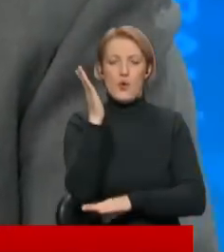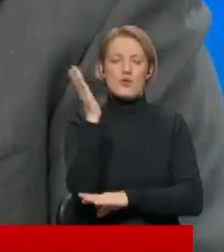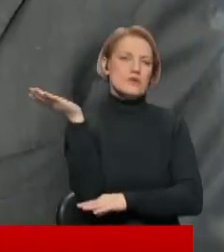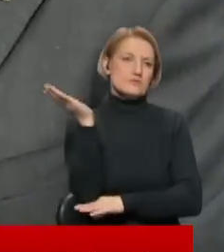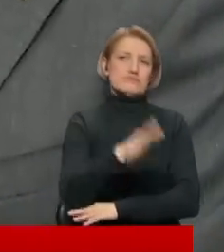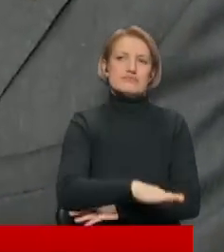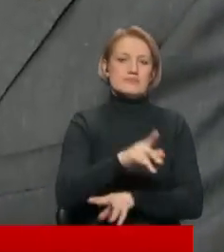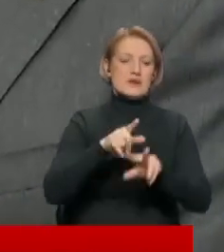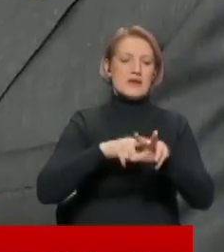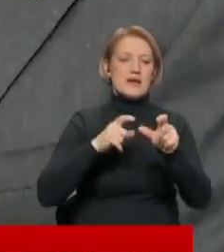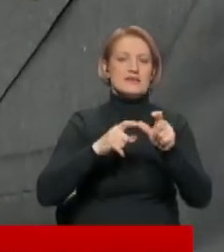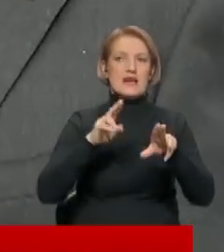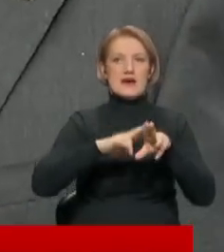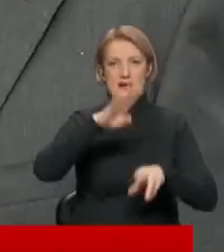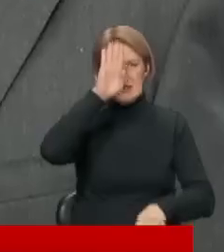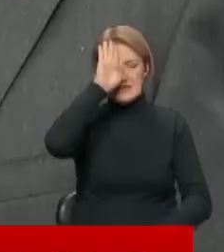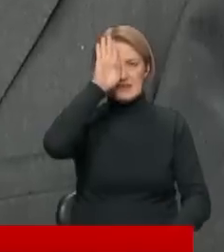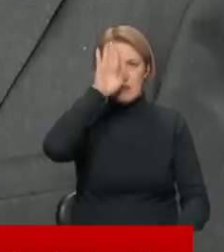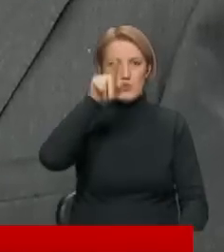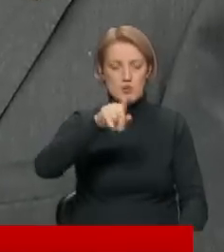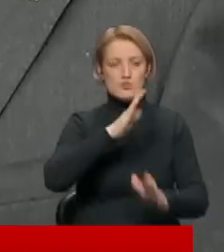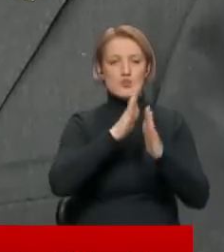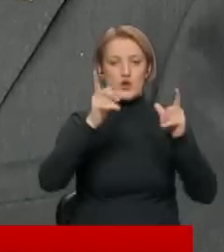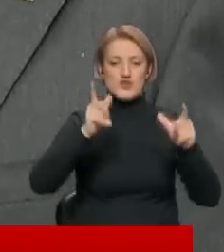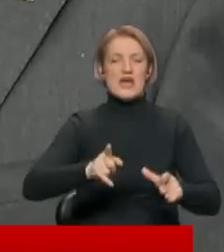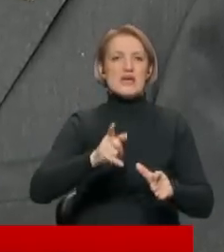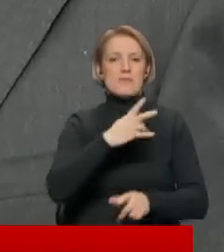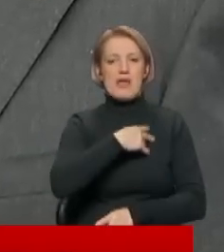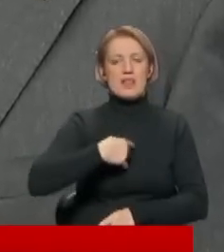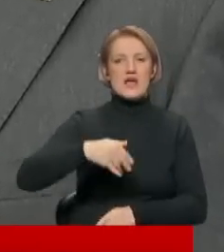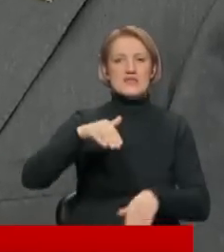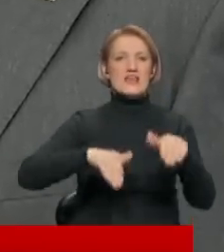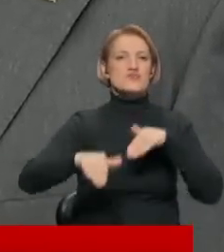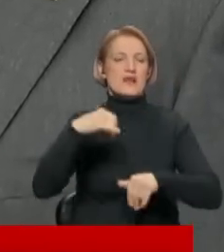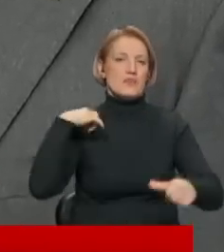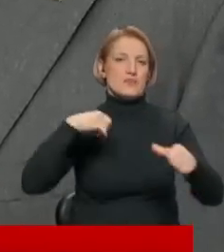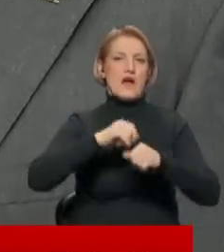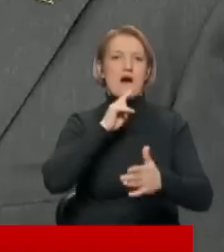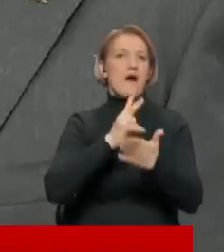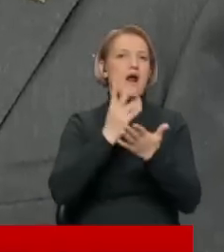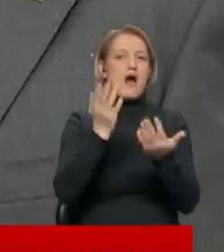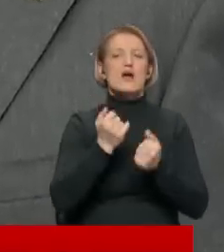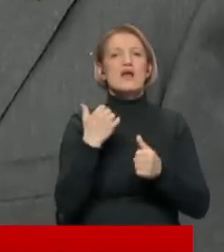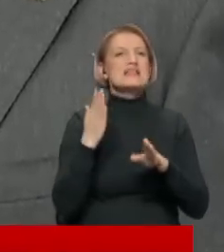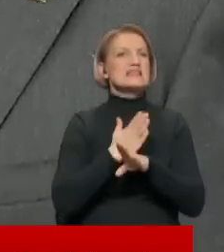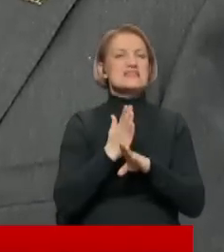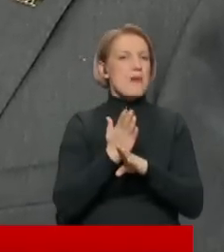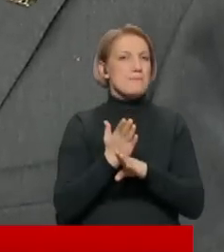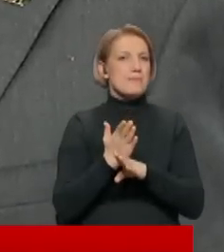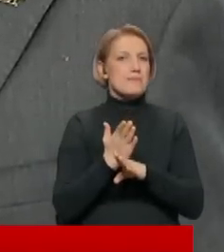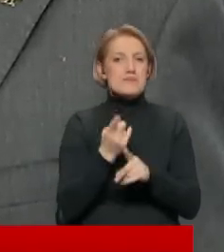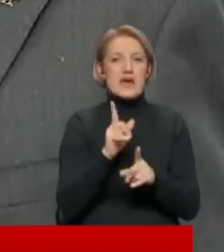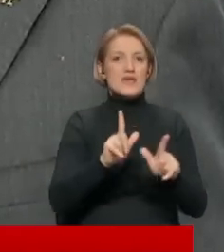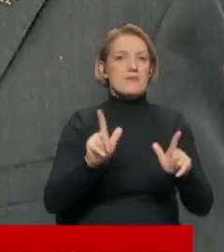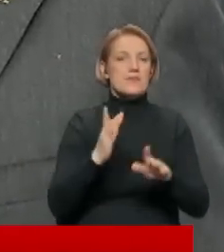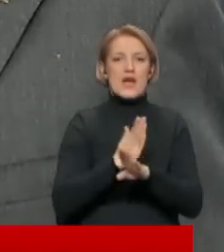yıktık YSK İstanbul büyükşehir belediye seçimlerini yenileme kararı aldı hangi sebeple aldı hiçbir meşru gerekçesi